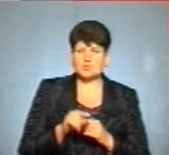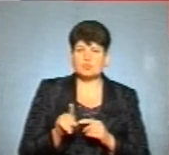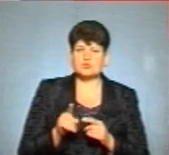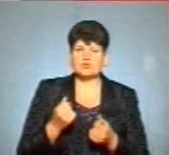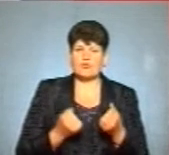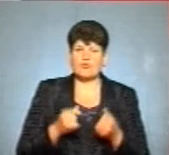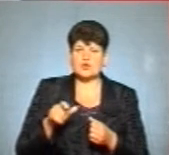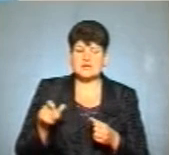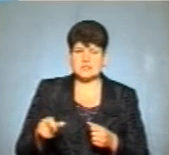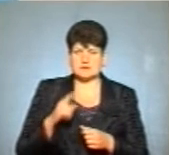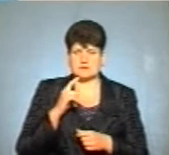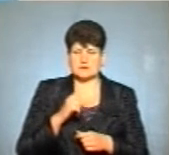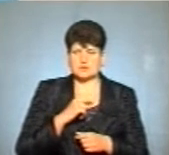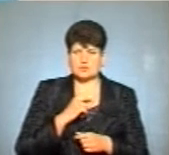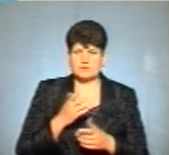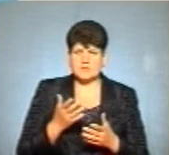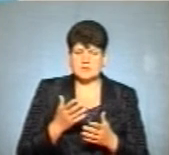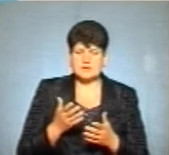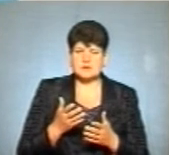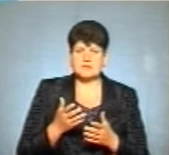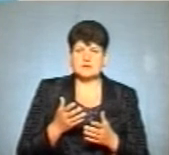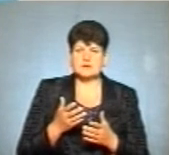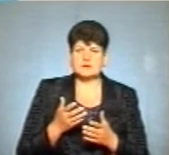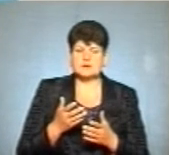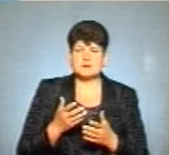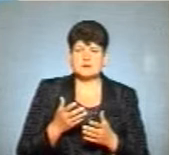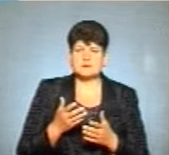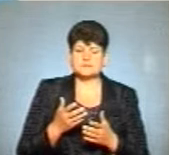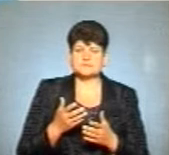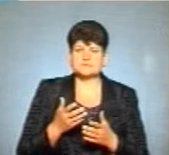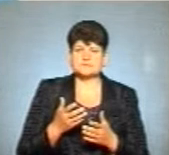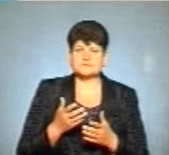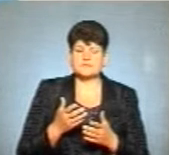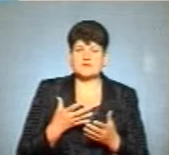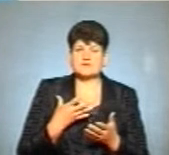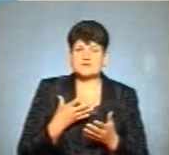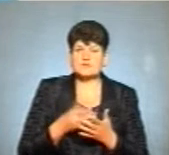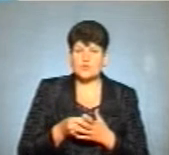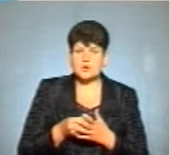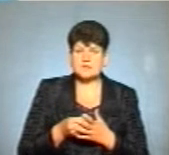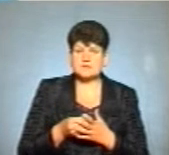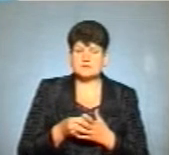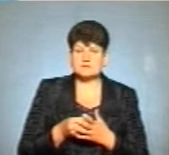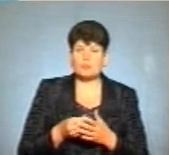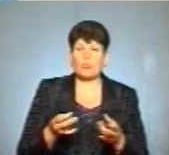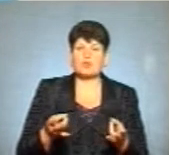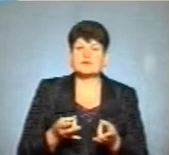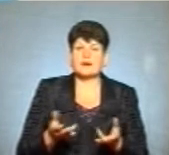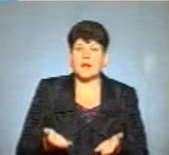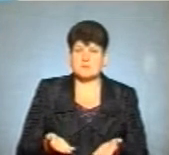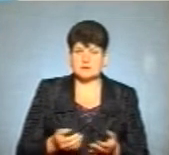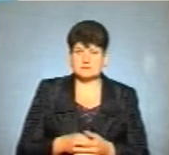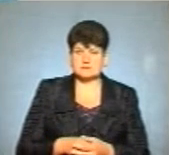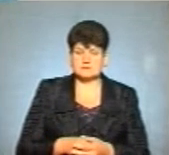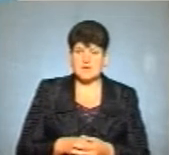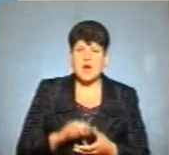ще не зорієнтувалися, перевізники ще не зорієнтувалися в своїх власних потребах.